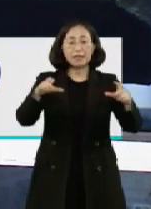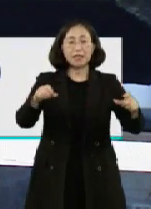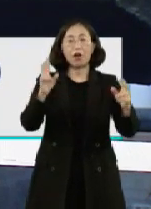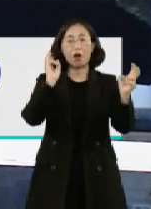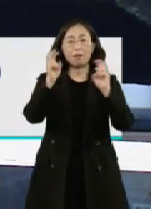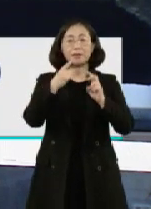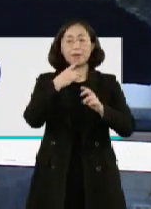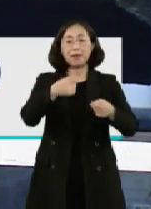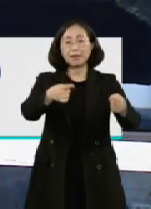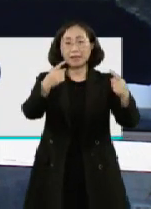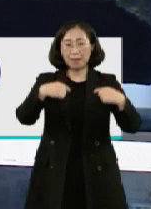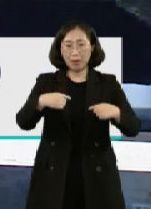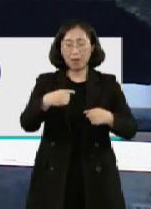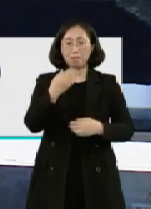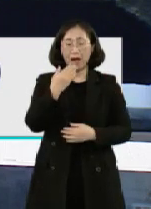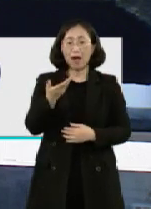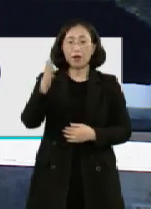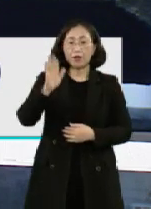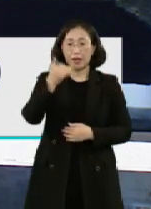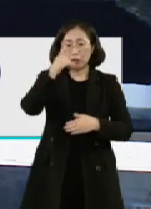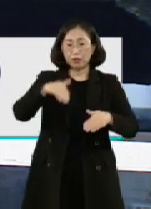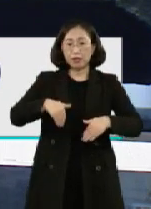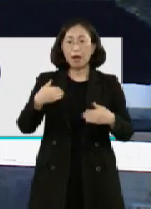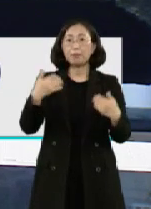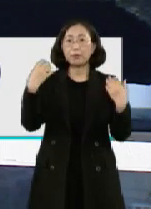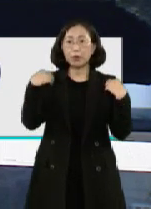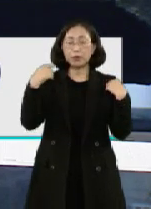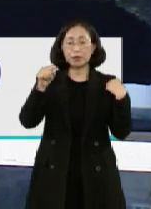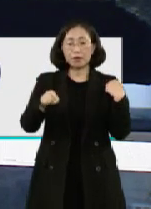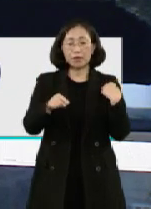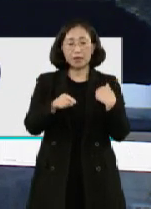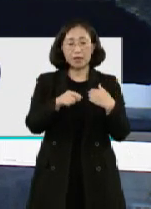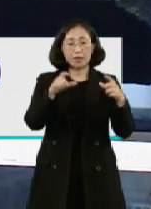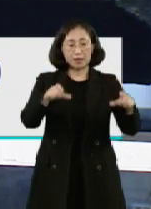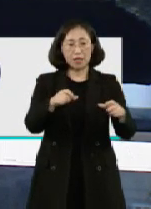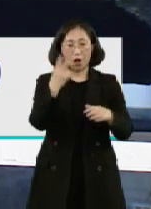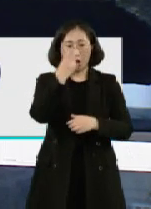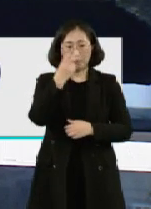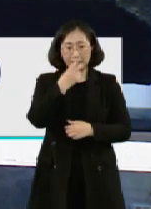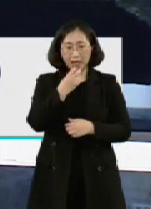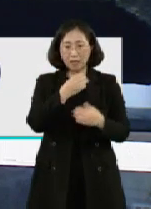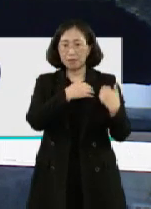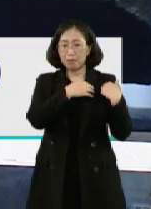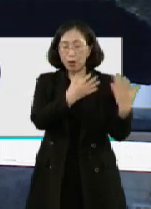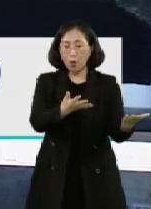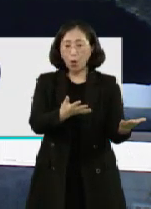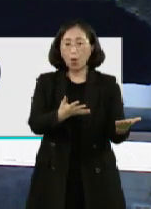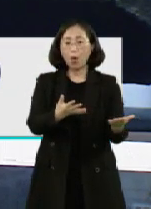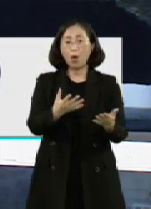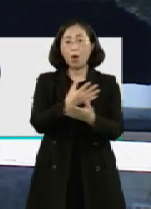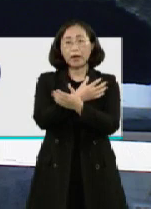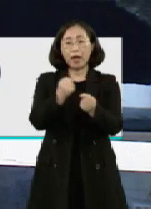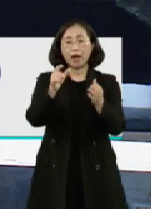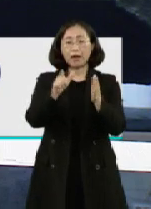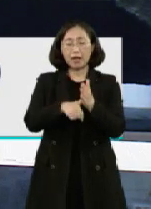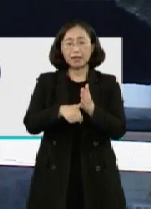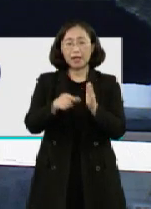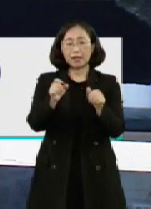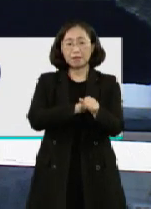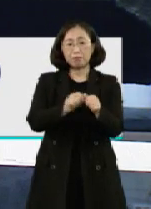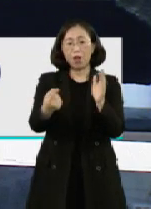그런데 지역업체를 보호해야 할 충남도가 오히려 지역업체를 외면하고 입찰 공고에서 특정 상품을